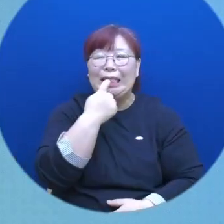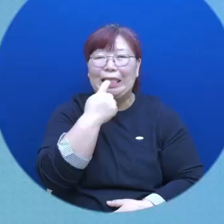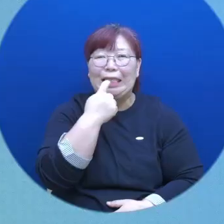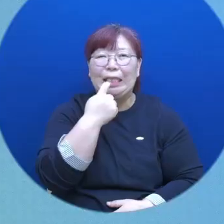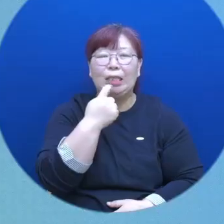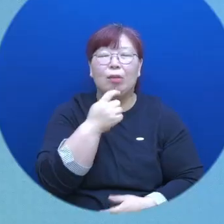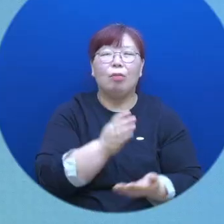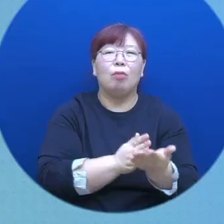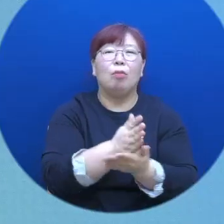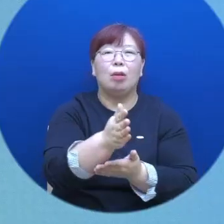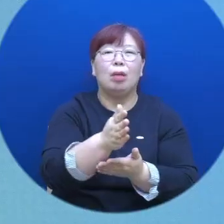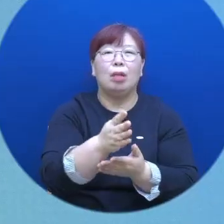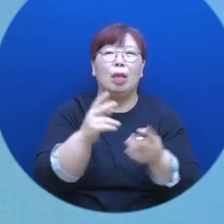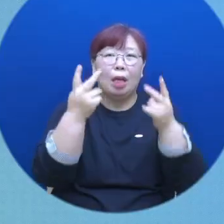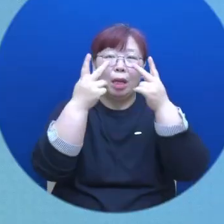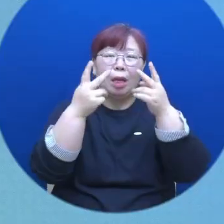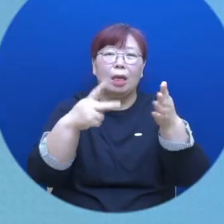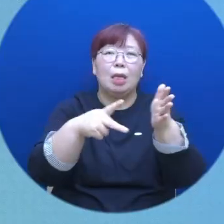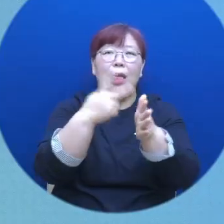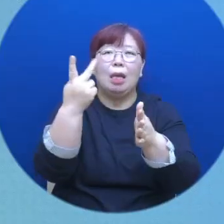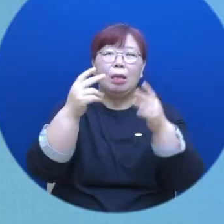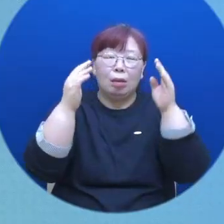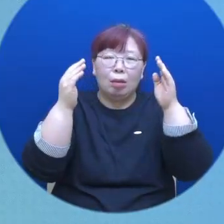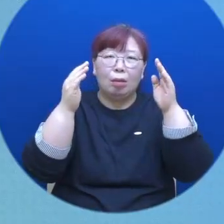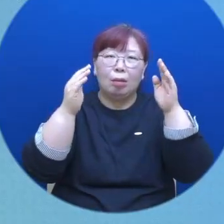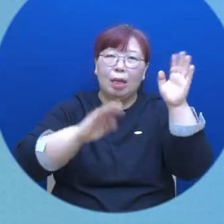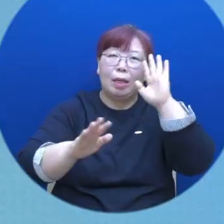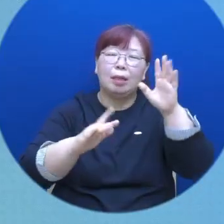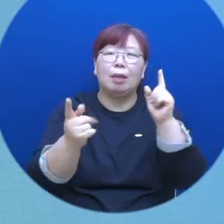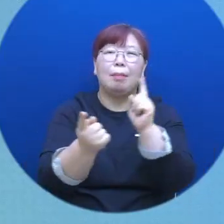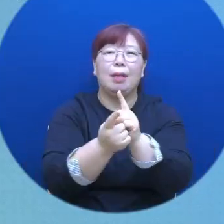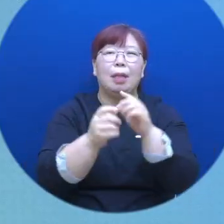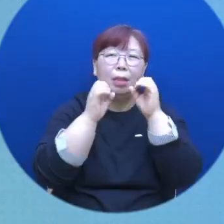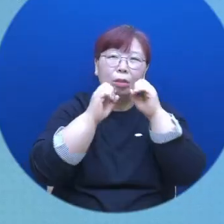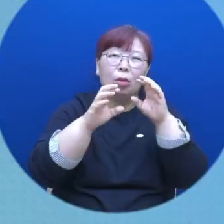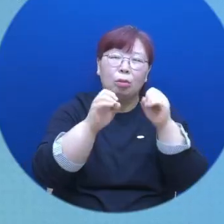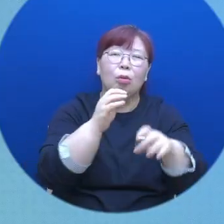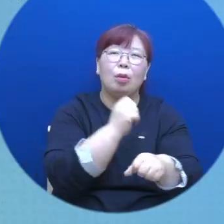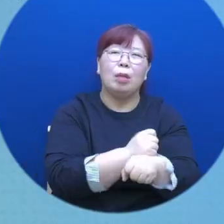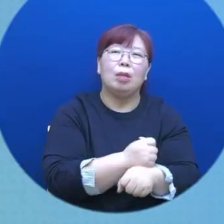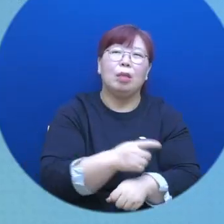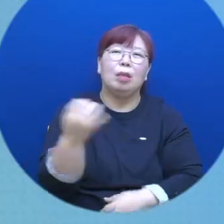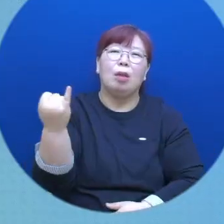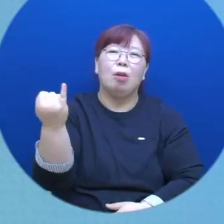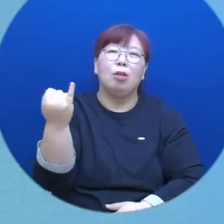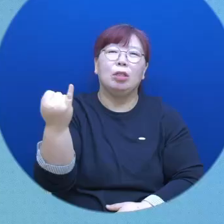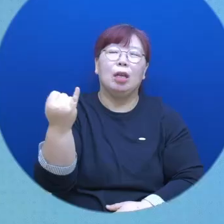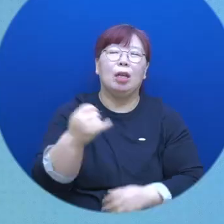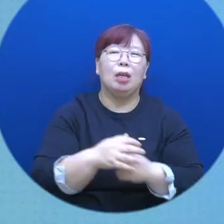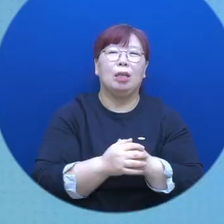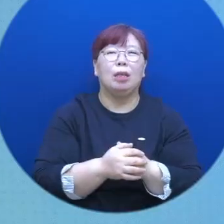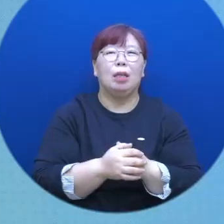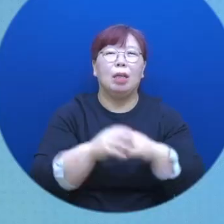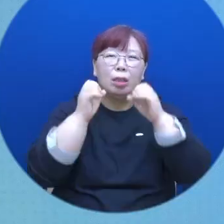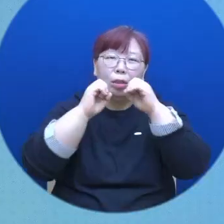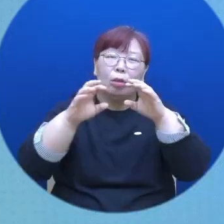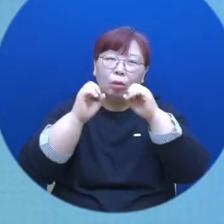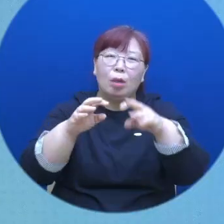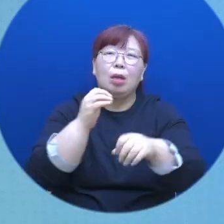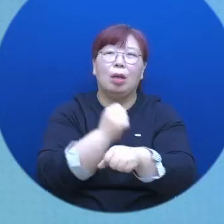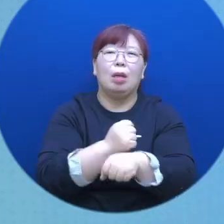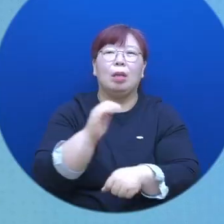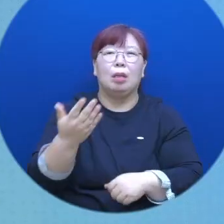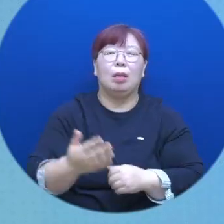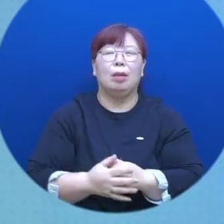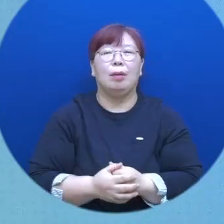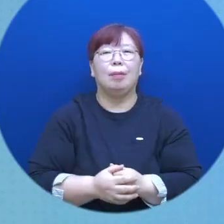치과대학 2학년 학생을 전도하게 된 거예요. 그 전도를 받은 치과대학 2학생 그가 그 주위에 있는 아이들을